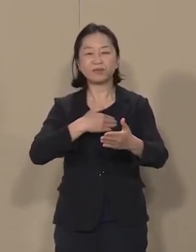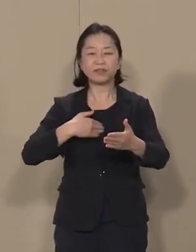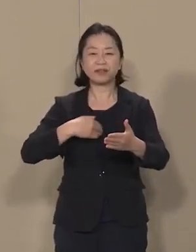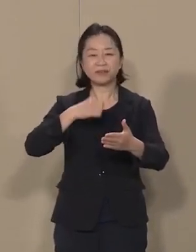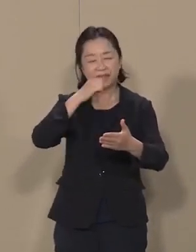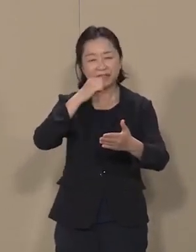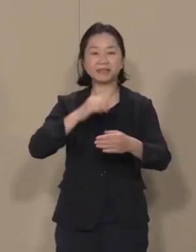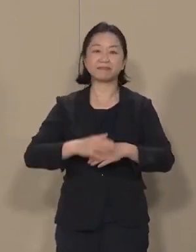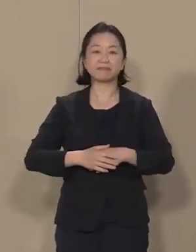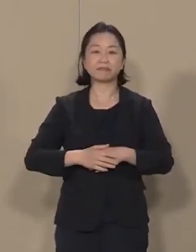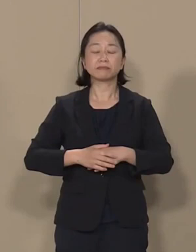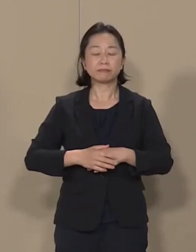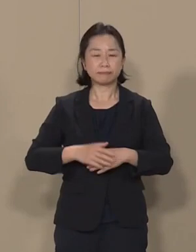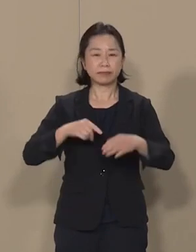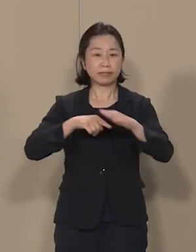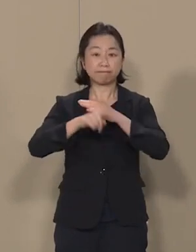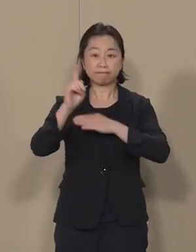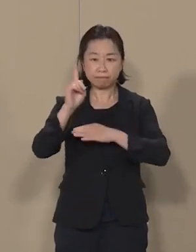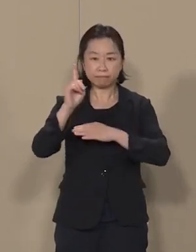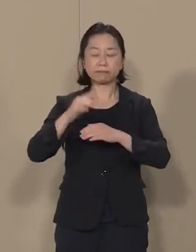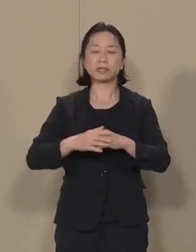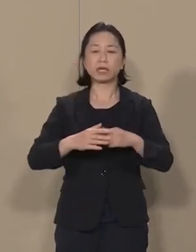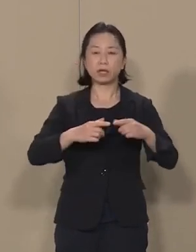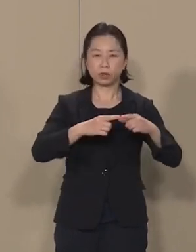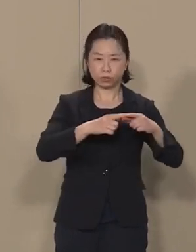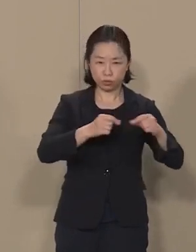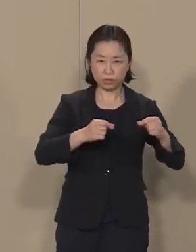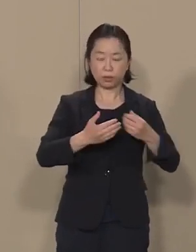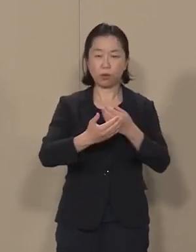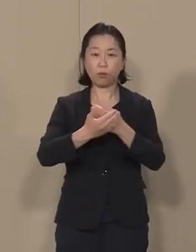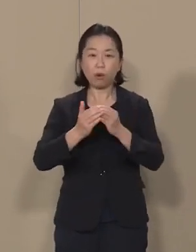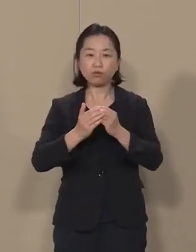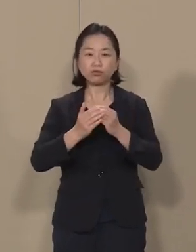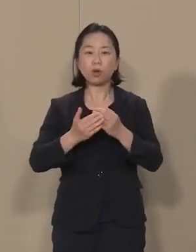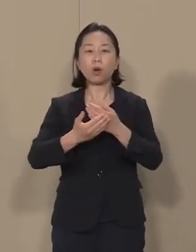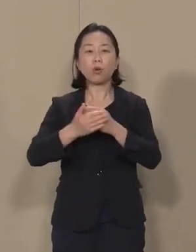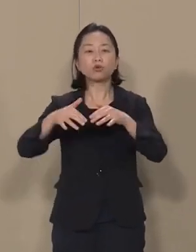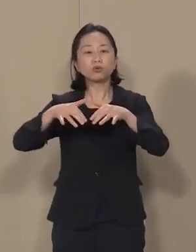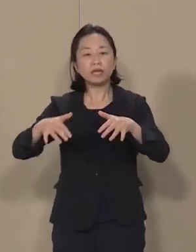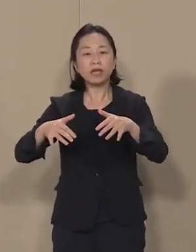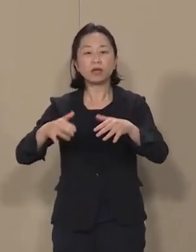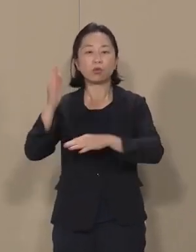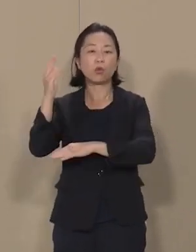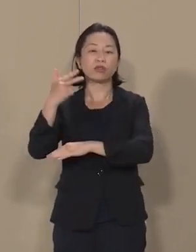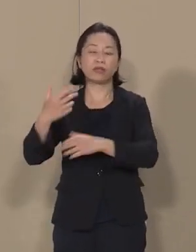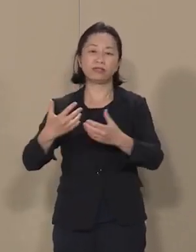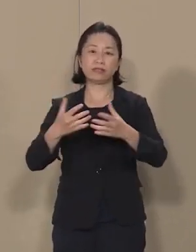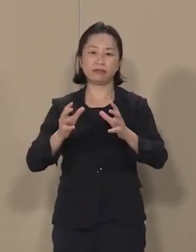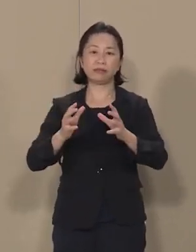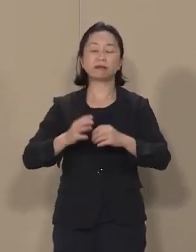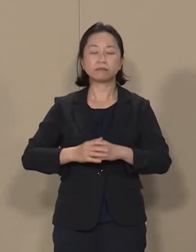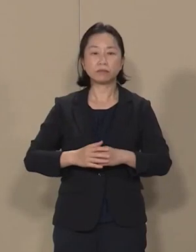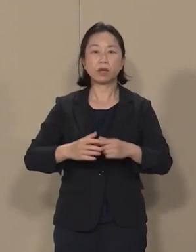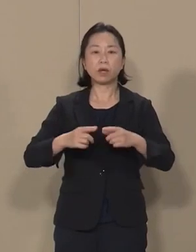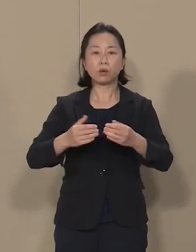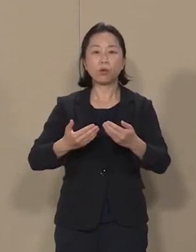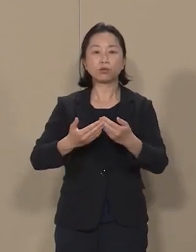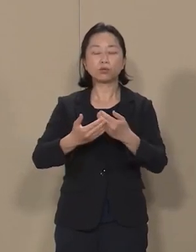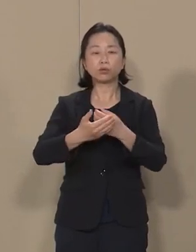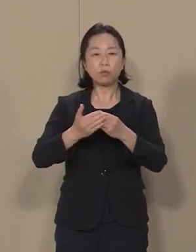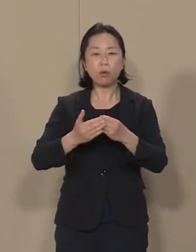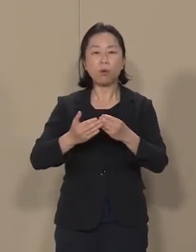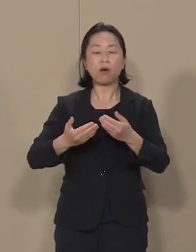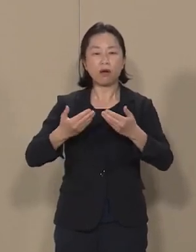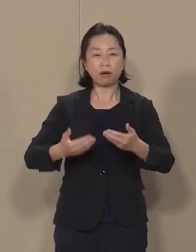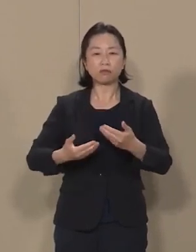ますその意味するところは国を守る捕手の政治団体です国防安全保障はもちろんの